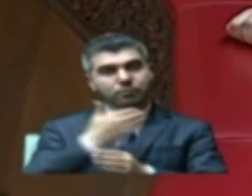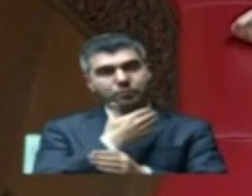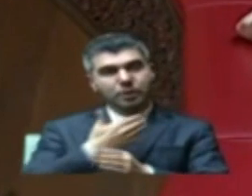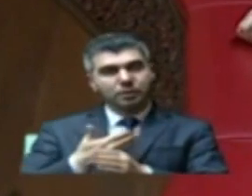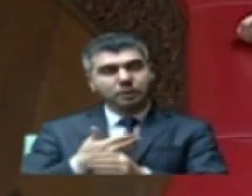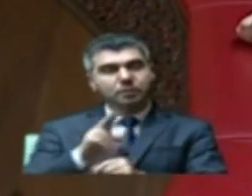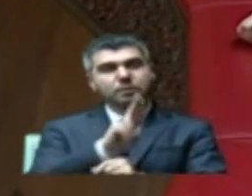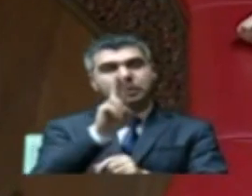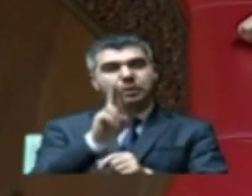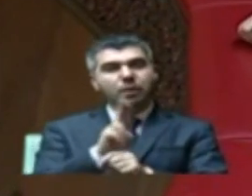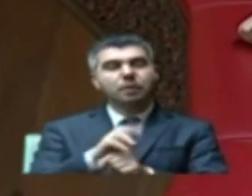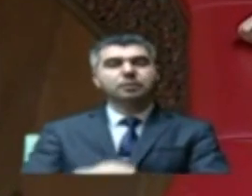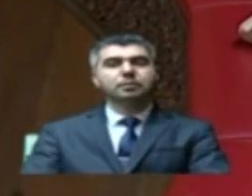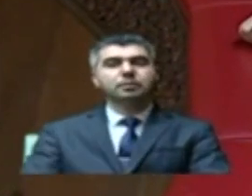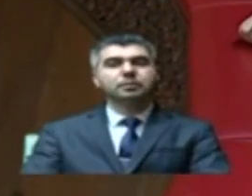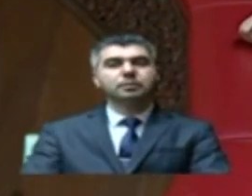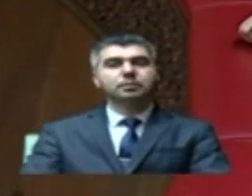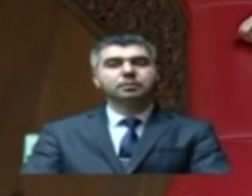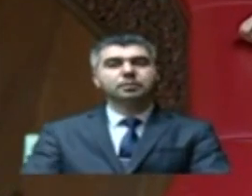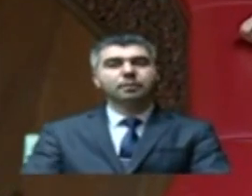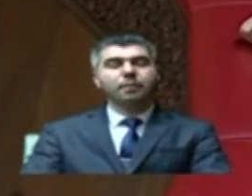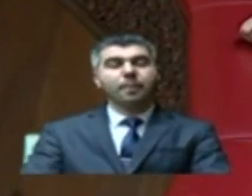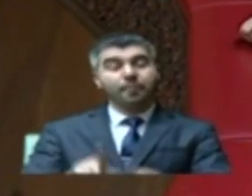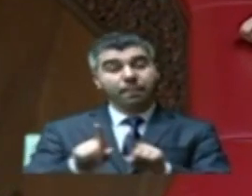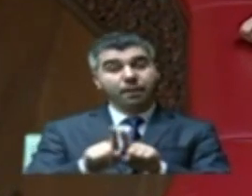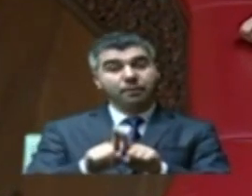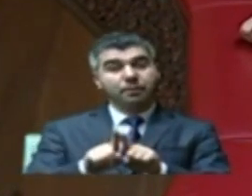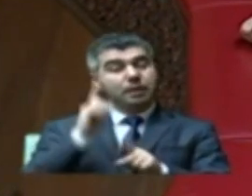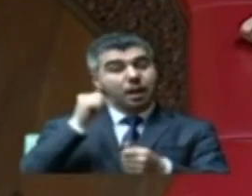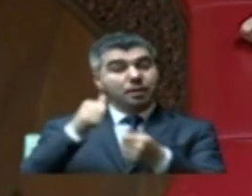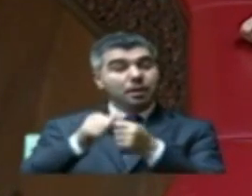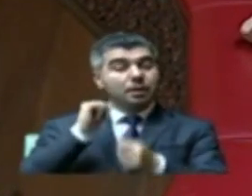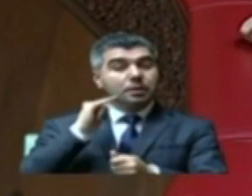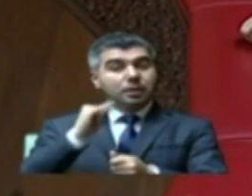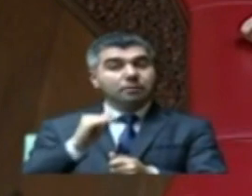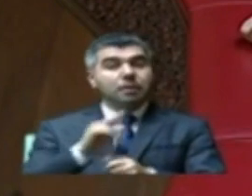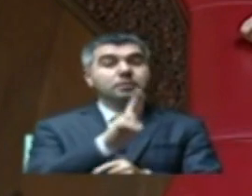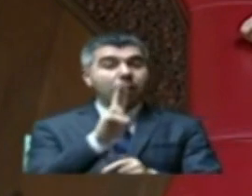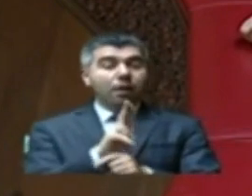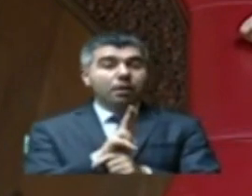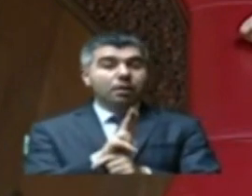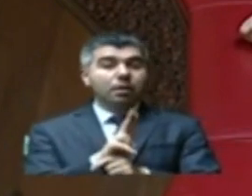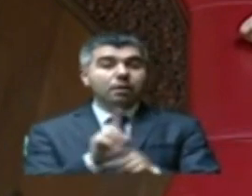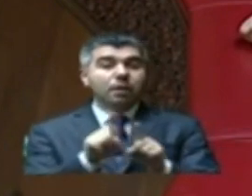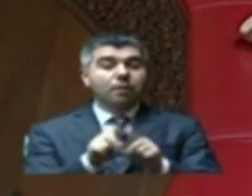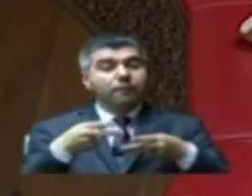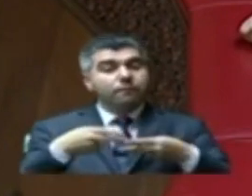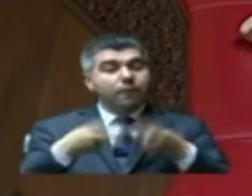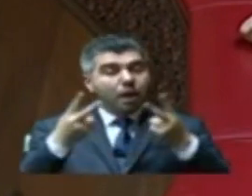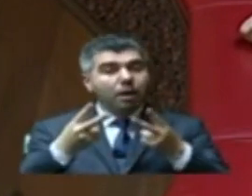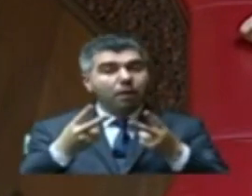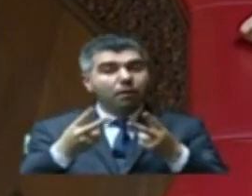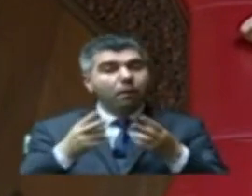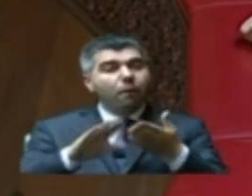المحترم على هذا السؤال، وأريد أن أؤكد أنه فعلا يأتي هذا السؤال في واحد السياق وطني اللي تلقنا فيه حملة من أجل